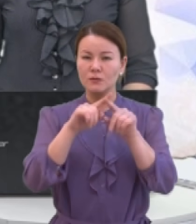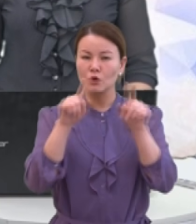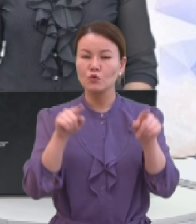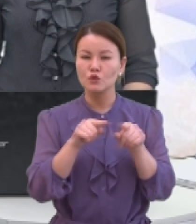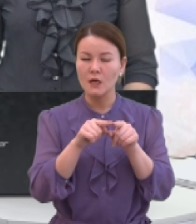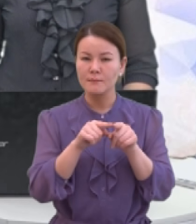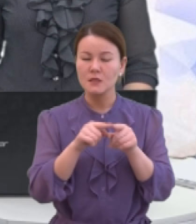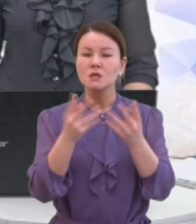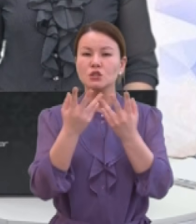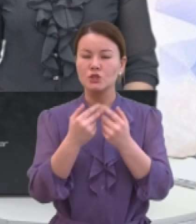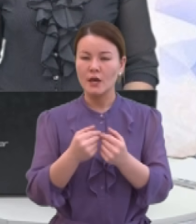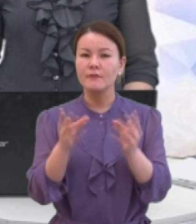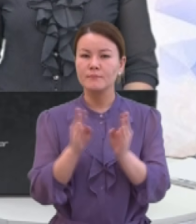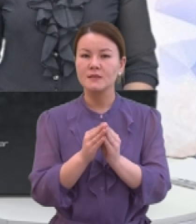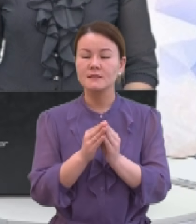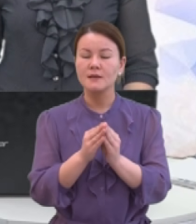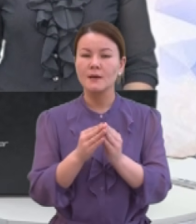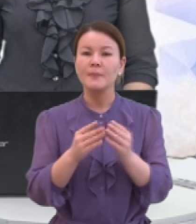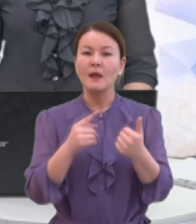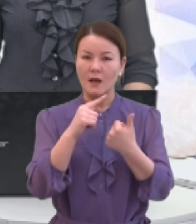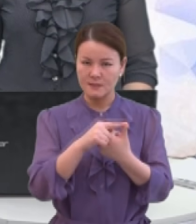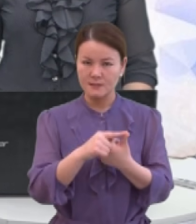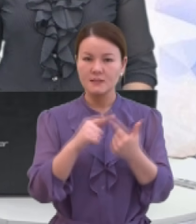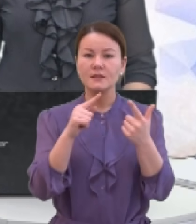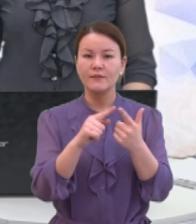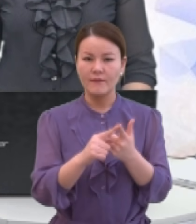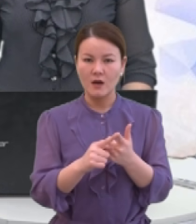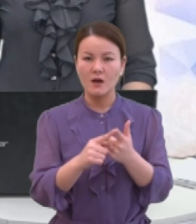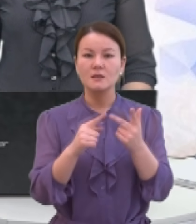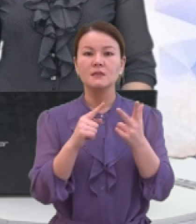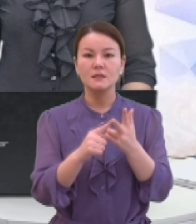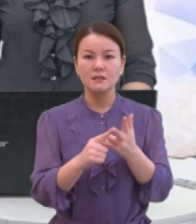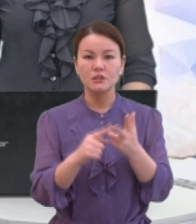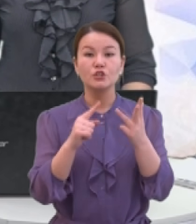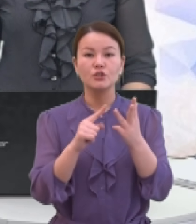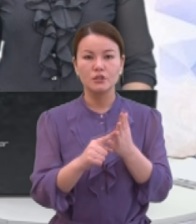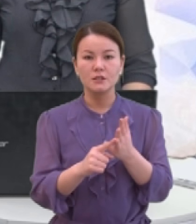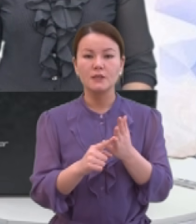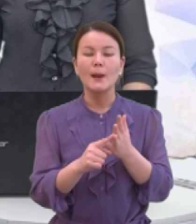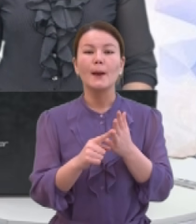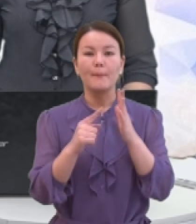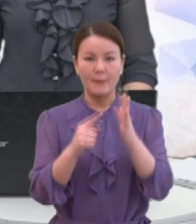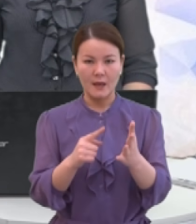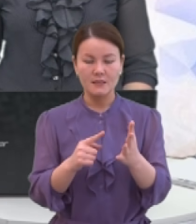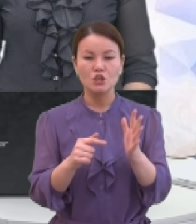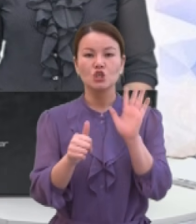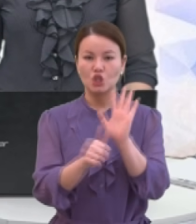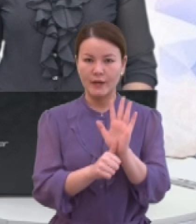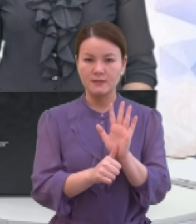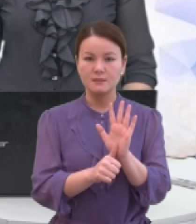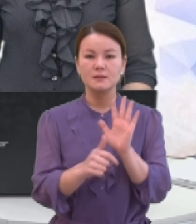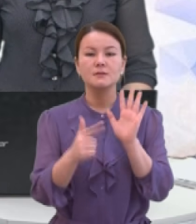считаем вместе 1 2 3 4 5 6